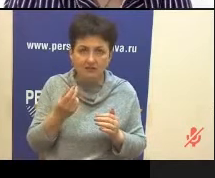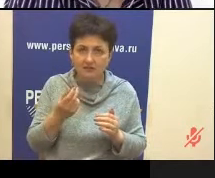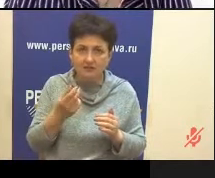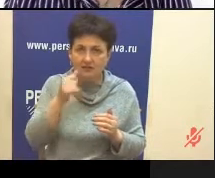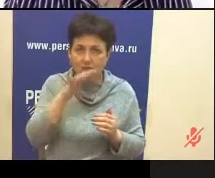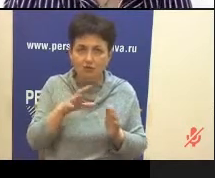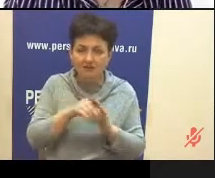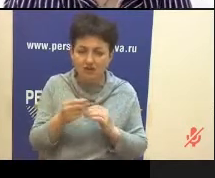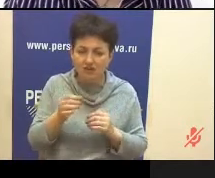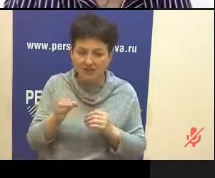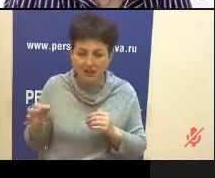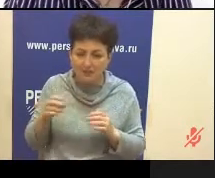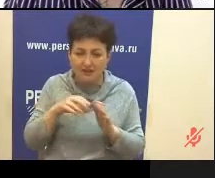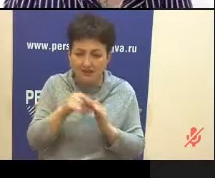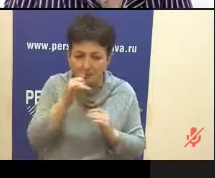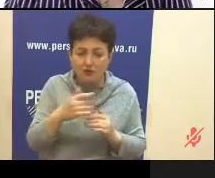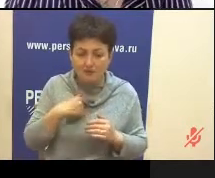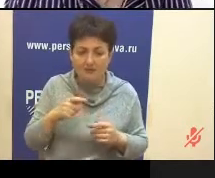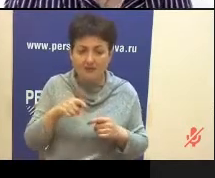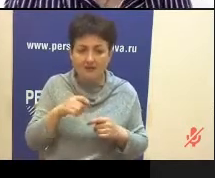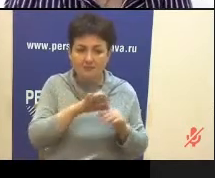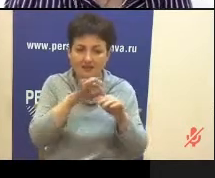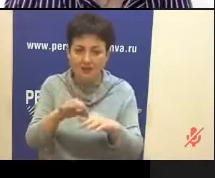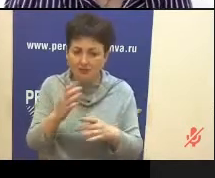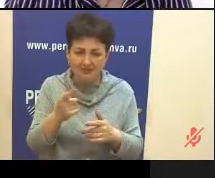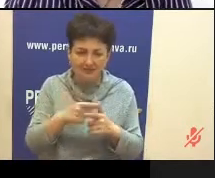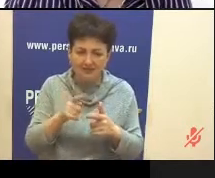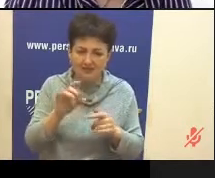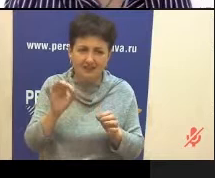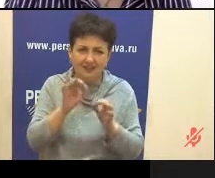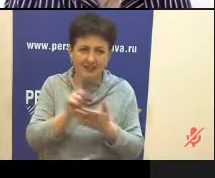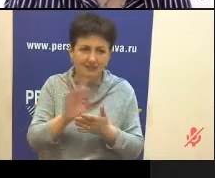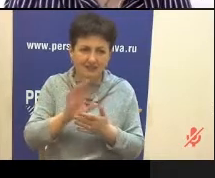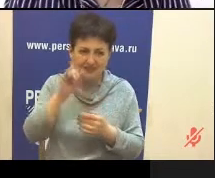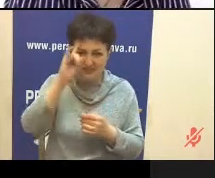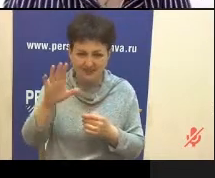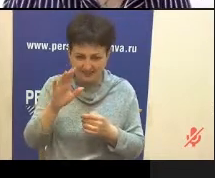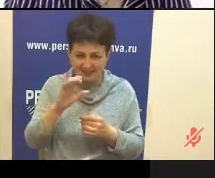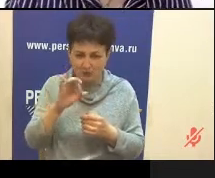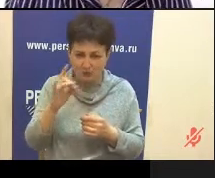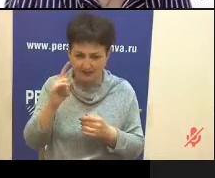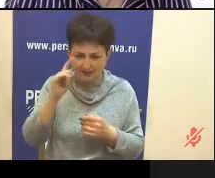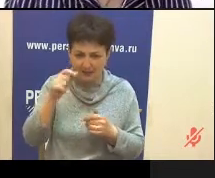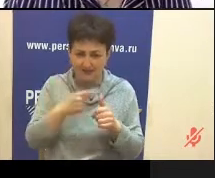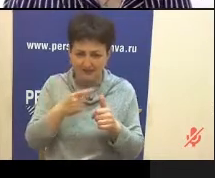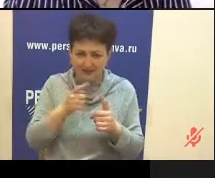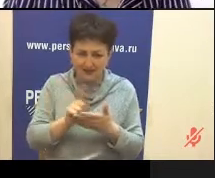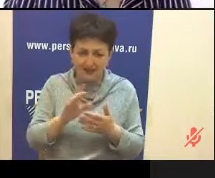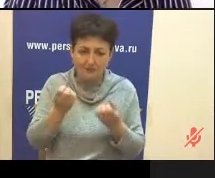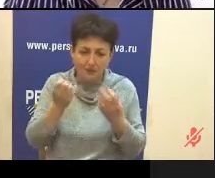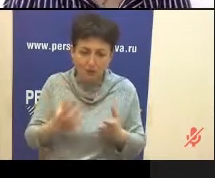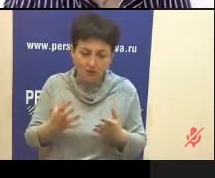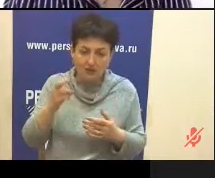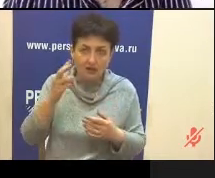эту историю, но мы приведем вам, и не обязательно называть какие-то суперизвестные имена. На самом деле мода на